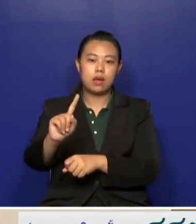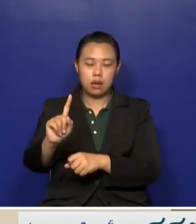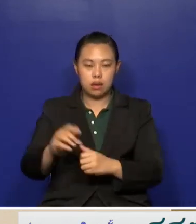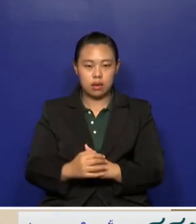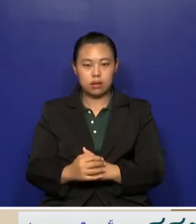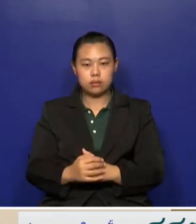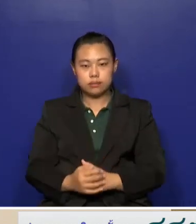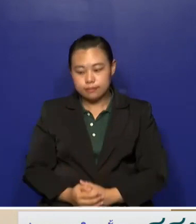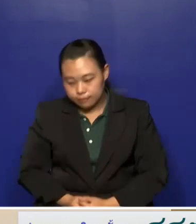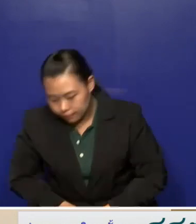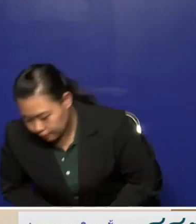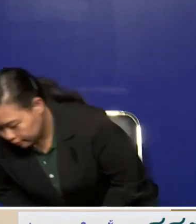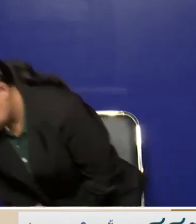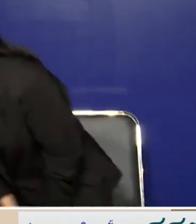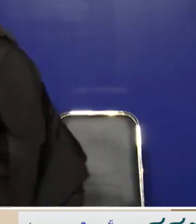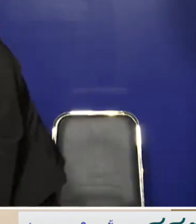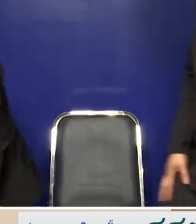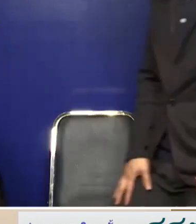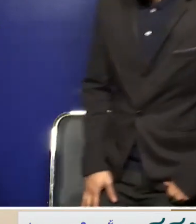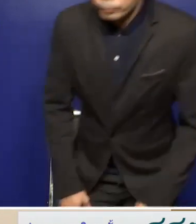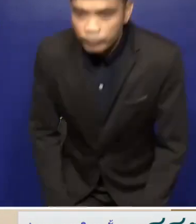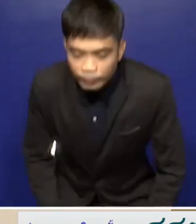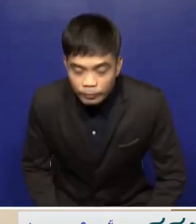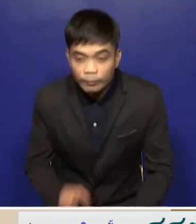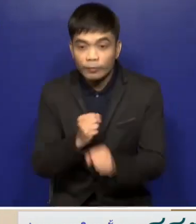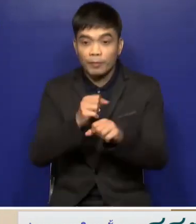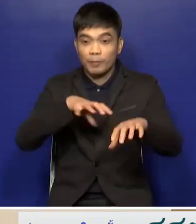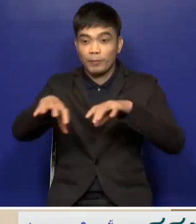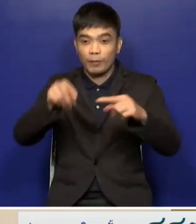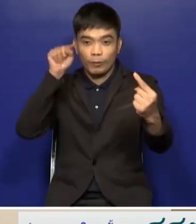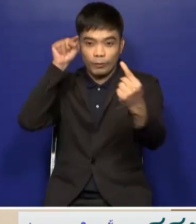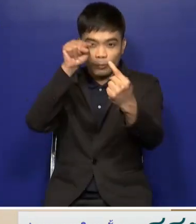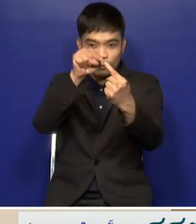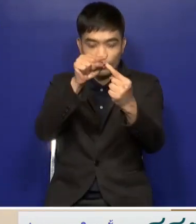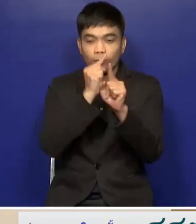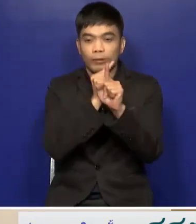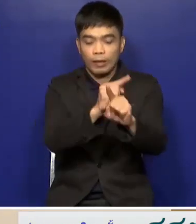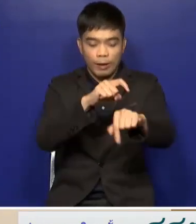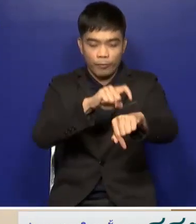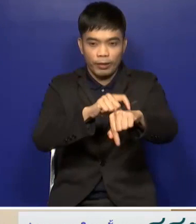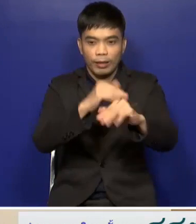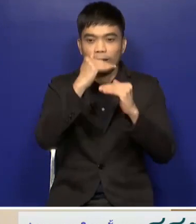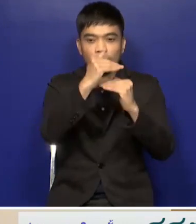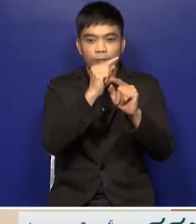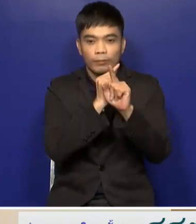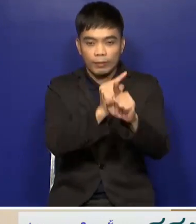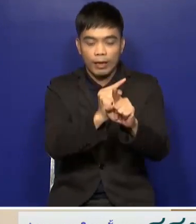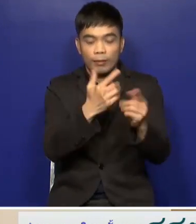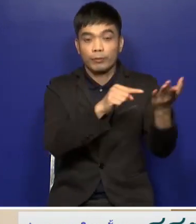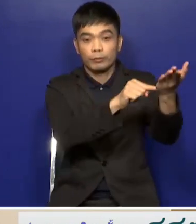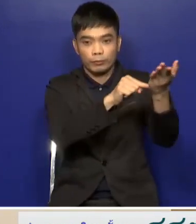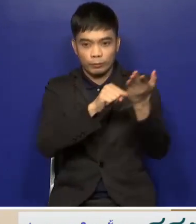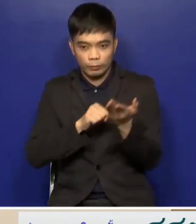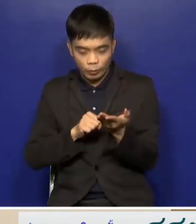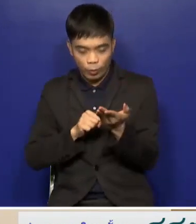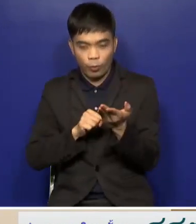ที่ขับเคลื่อนกิจกรรมบิ๊กล็อกให้ได้ผลผลิตตามเป้าหมายในระยะเวลาที่กำหนดนะครับซึ่งเรื่องนี้ทางหน่วยงานก็ได้ส่งกลับมาที่สำนักงานแล้